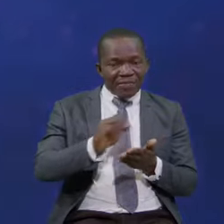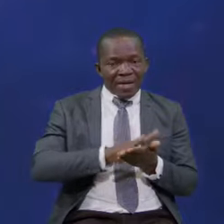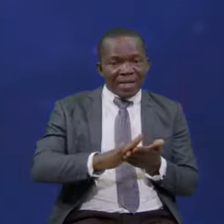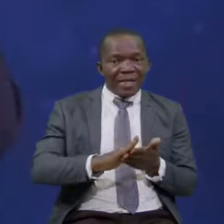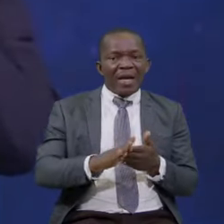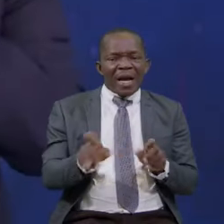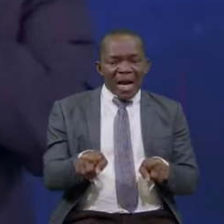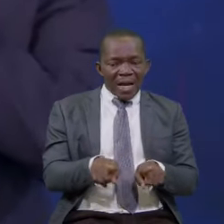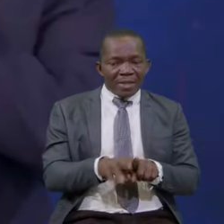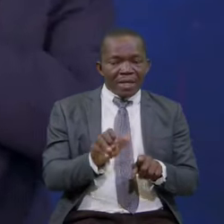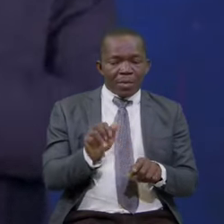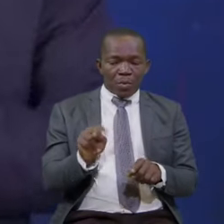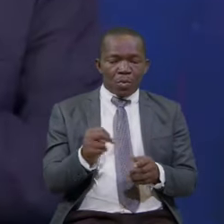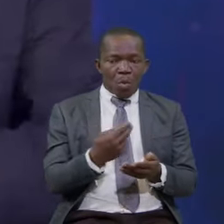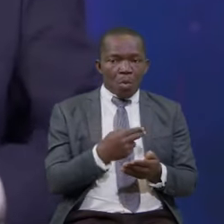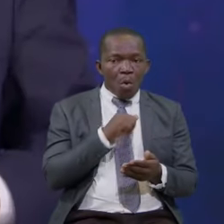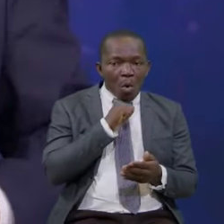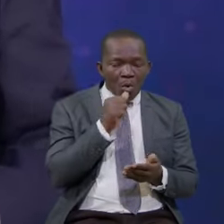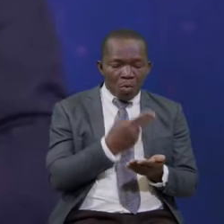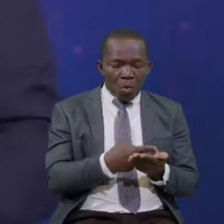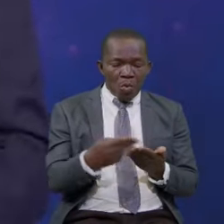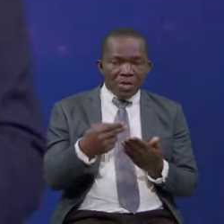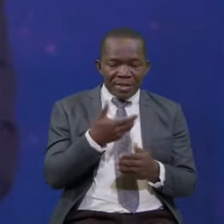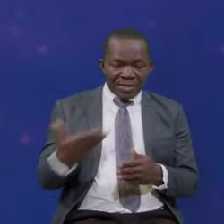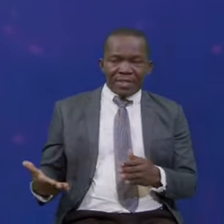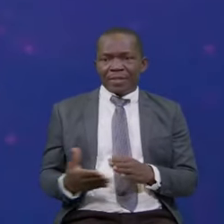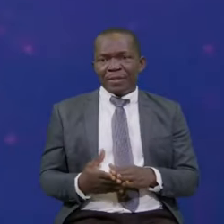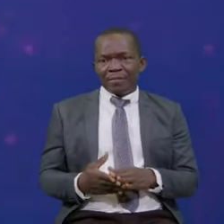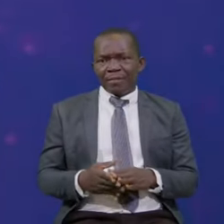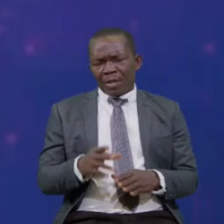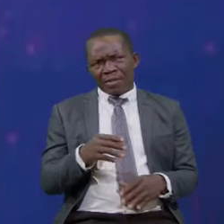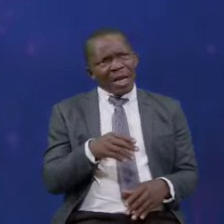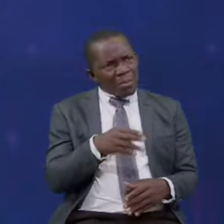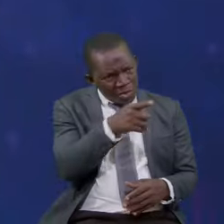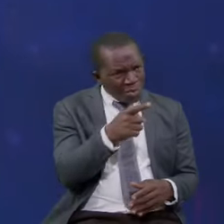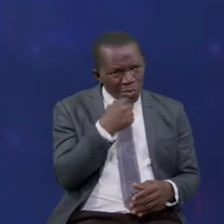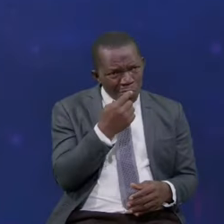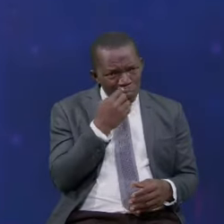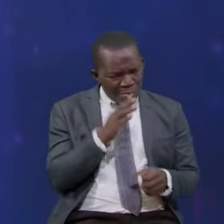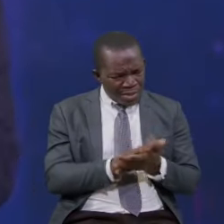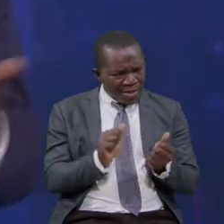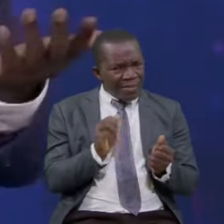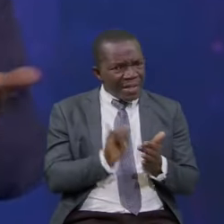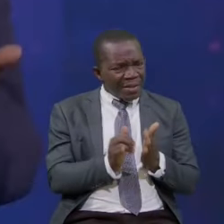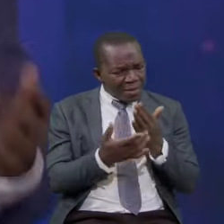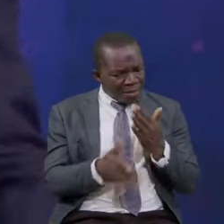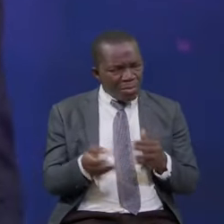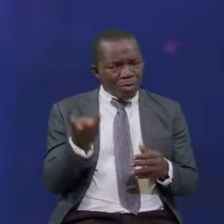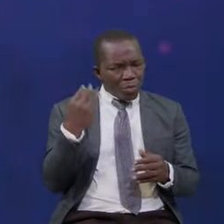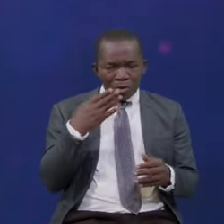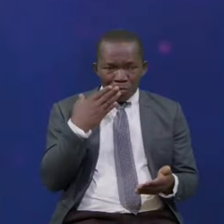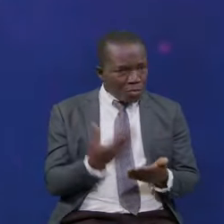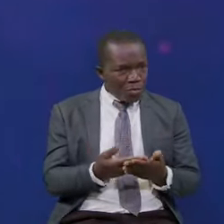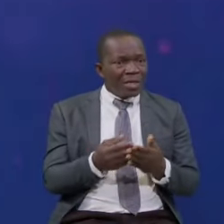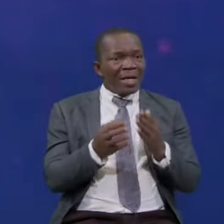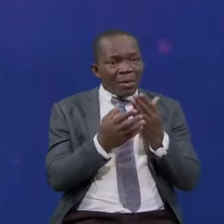profane mais tu as dit que le sang était sain avant non oui je l'ai dit avant mais je le dis plus maintenant je n'accepte plus ça maintenant ça